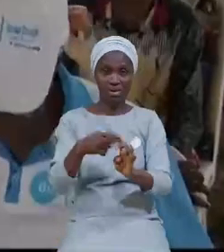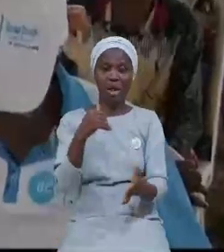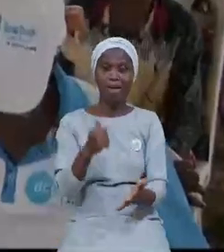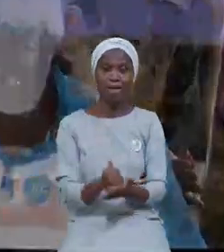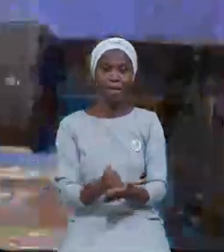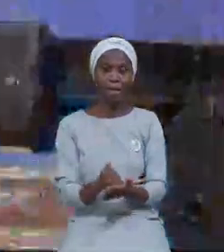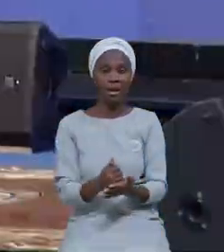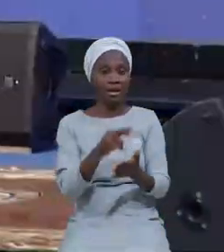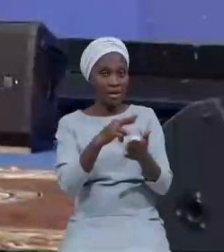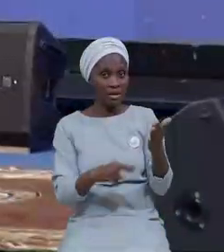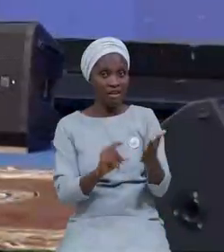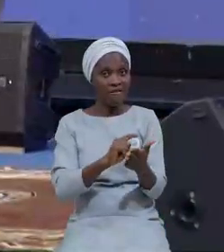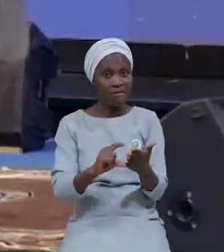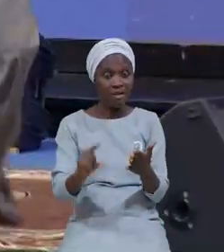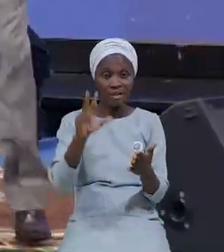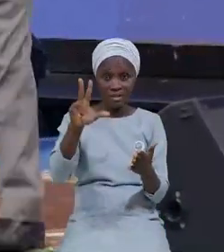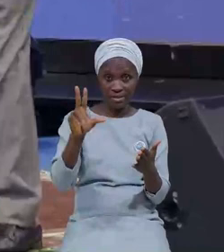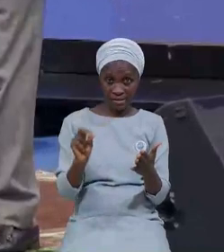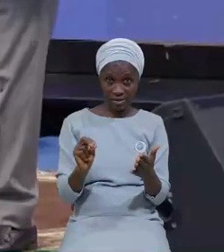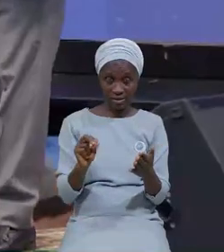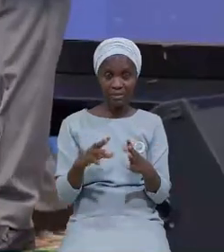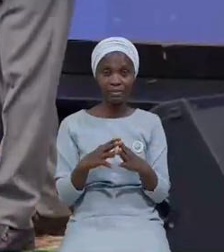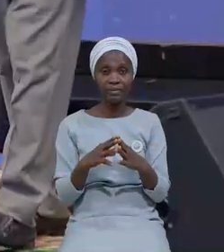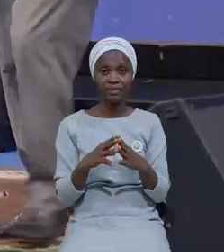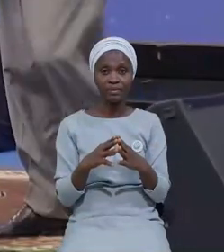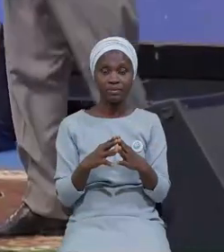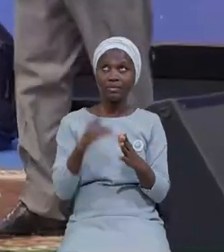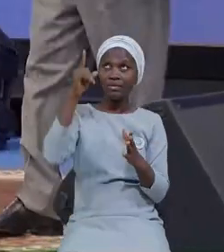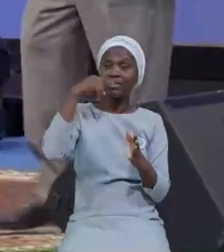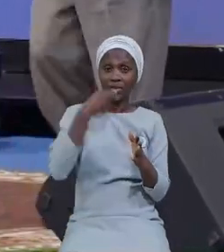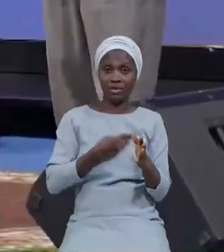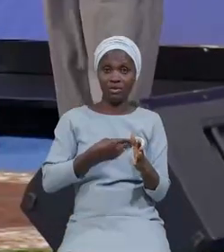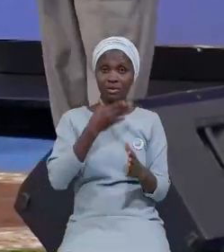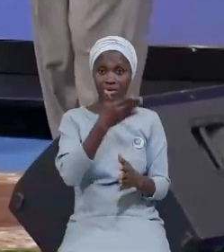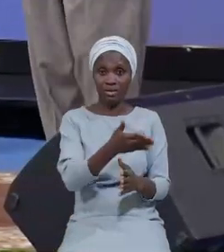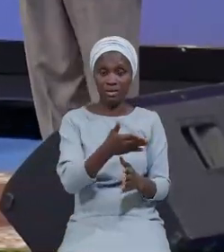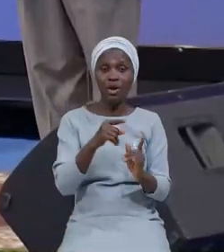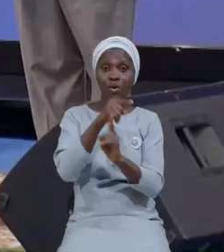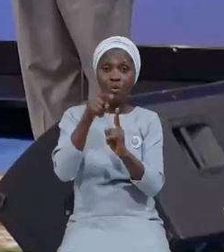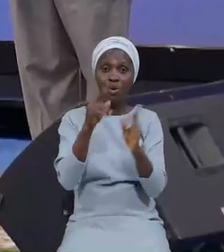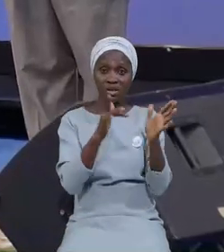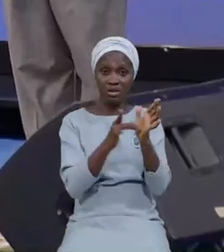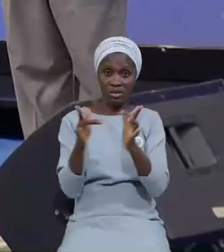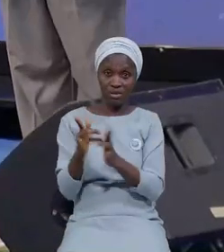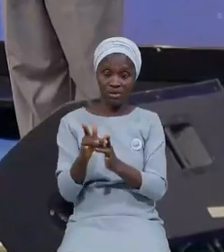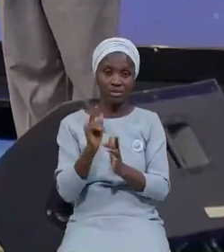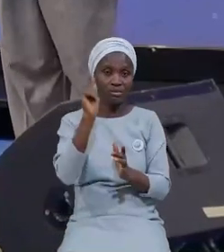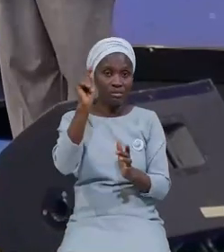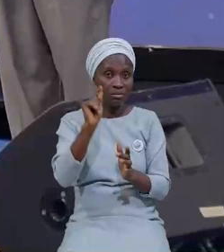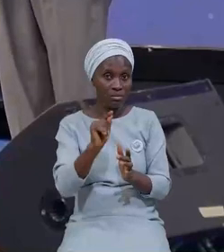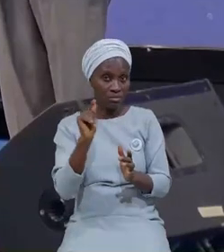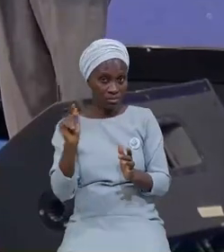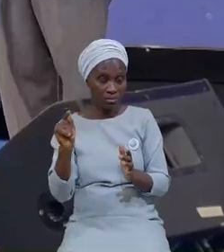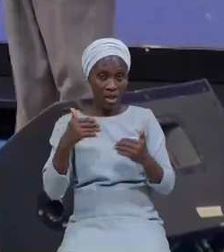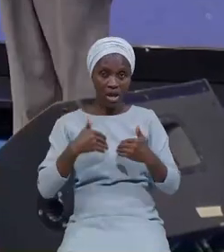Jésus voyons le verset 30 là-bas verset 30 nous dit quand Jésus e